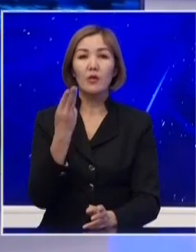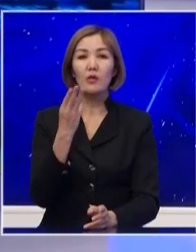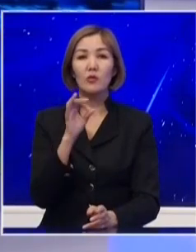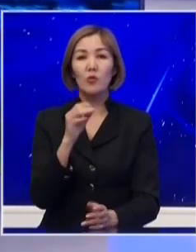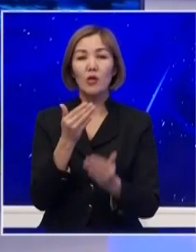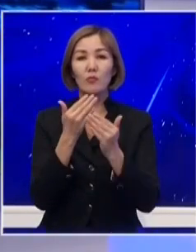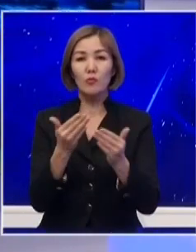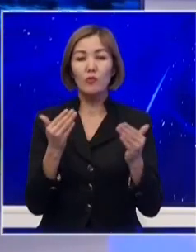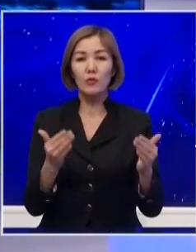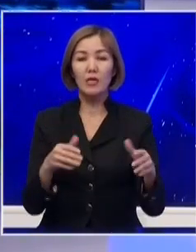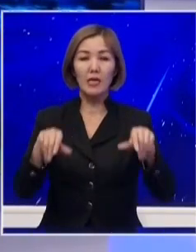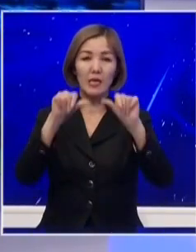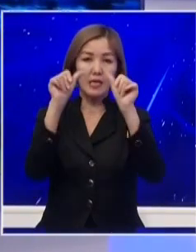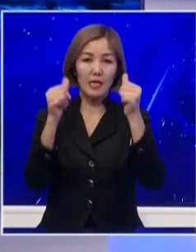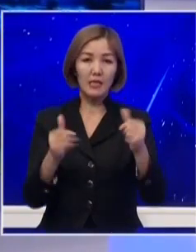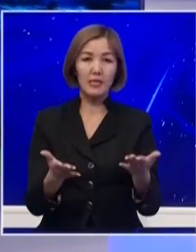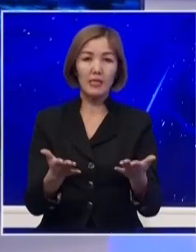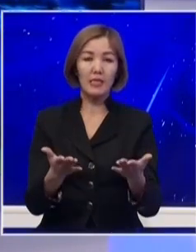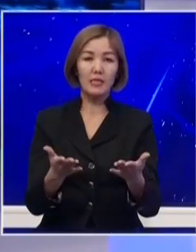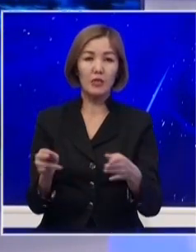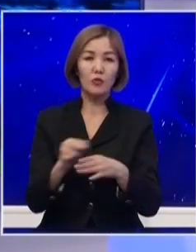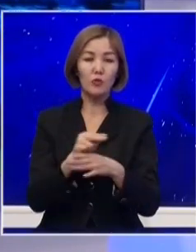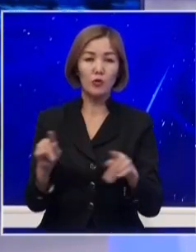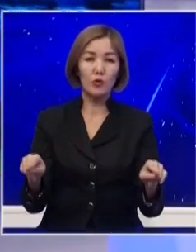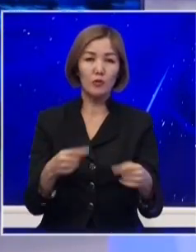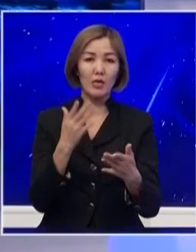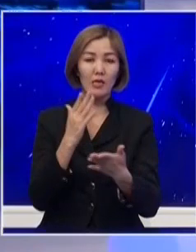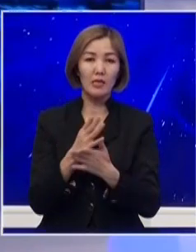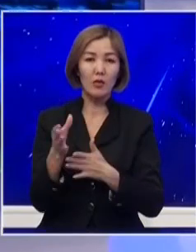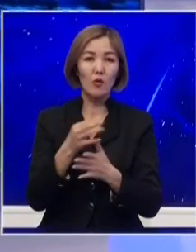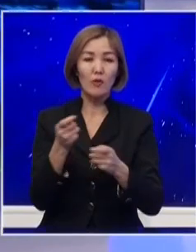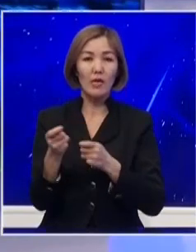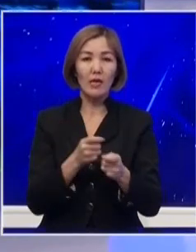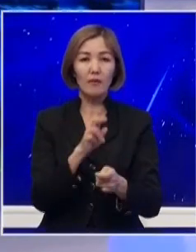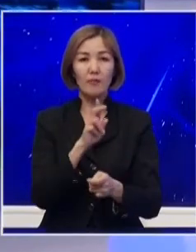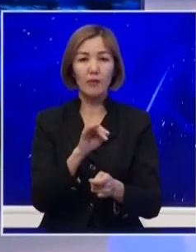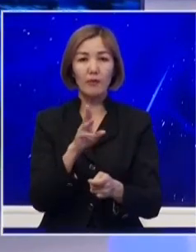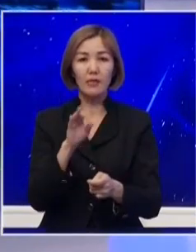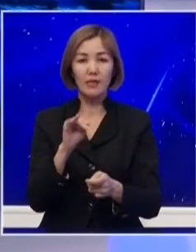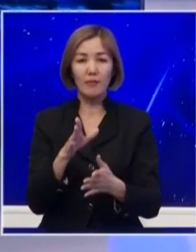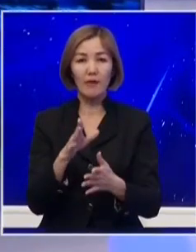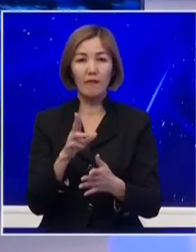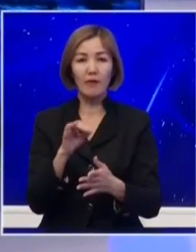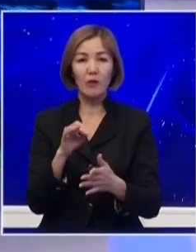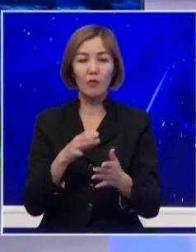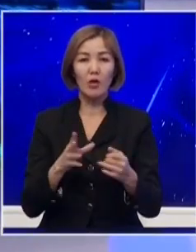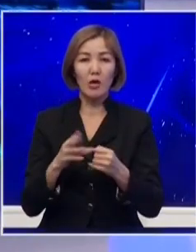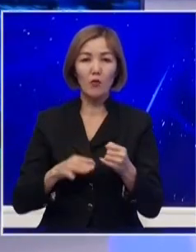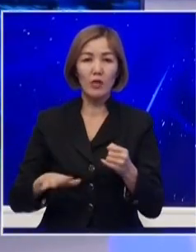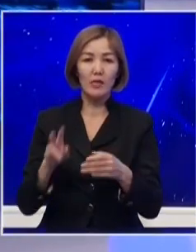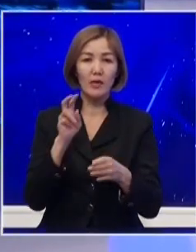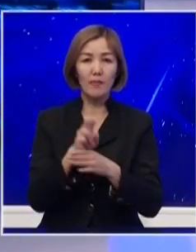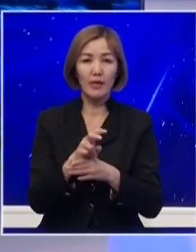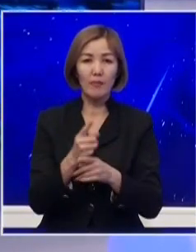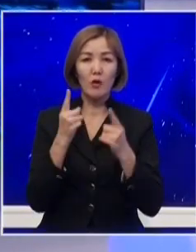Шоқан музейі кесенесі мен ескерткіші жөнделіп жаңғыртылады. Облыс әкімі Бейбіт Исабаев Кербұлақ ауданына жұмыс сапарында Қазақтың